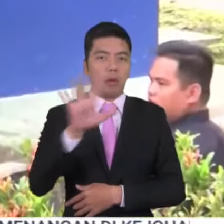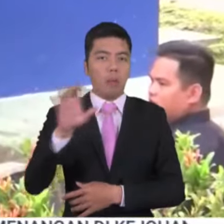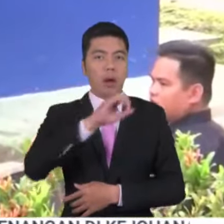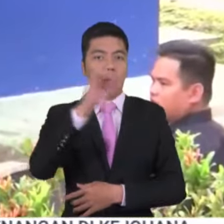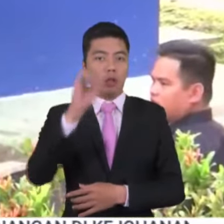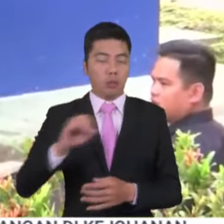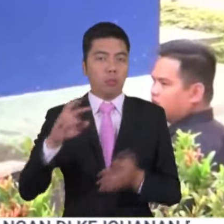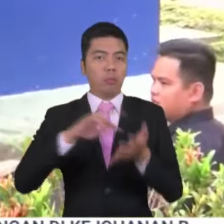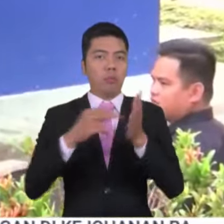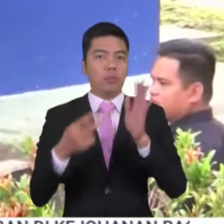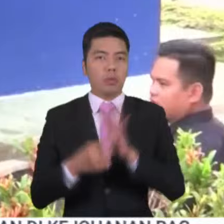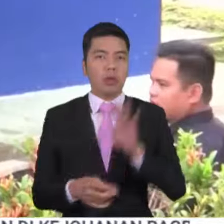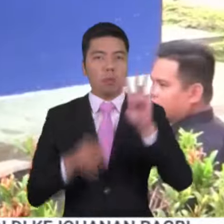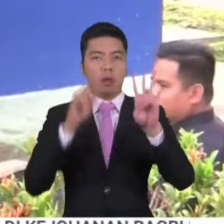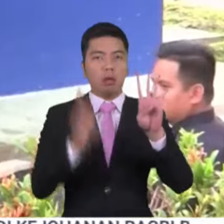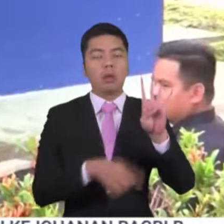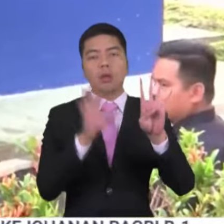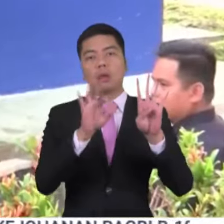95.45% daripada